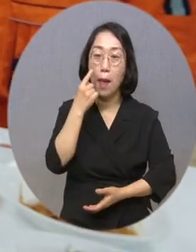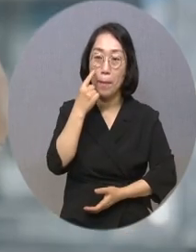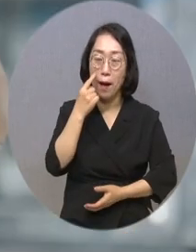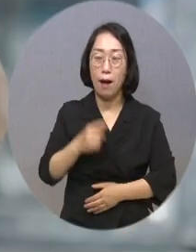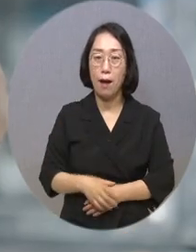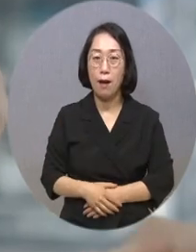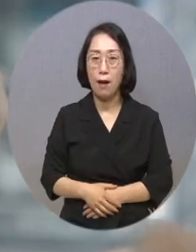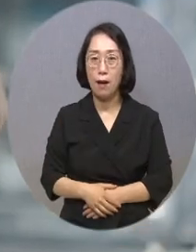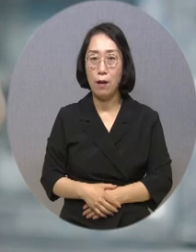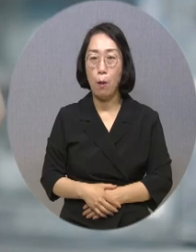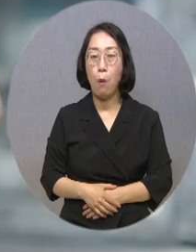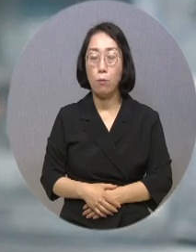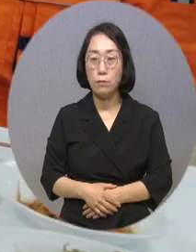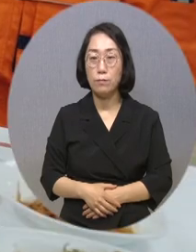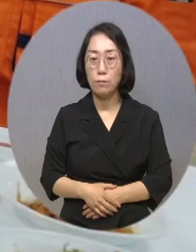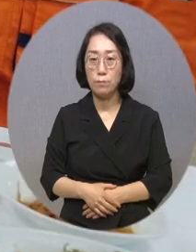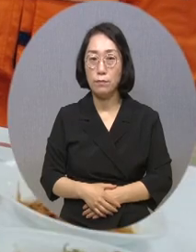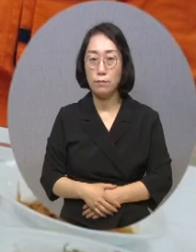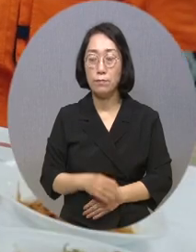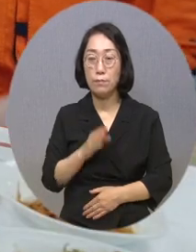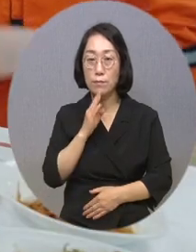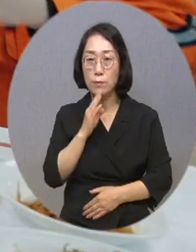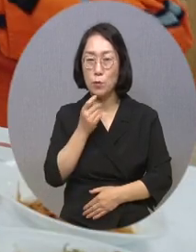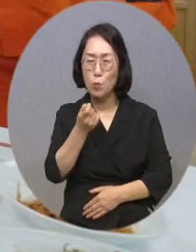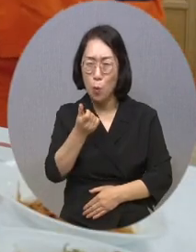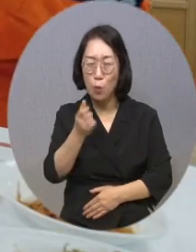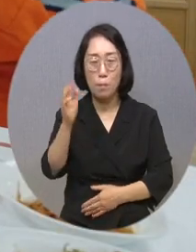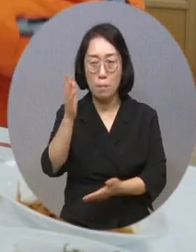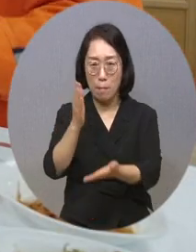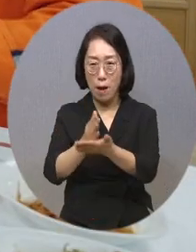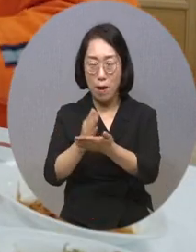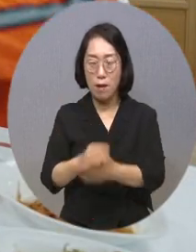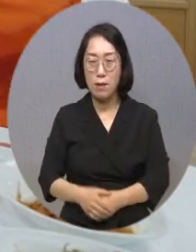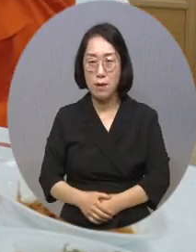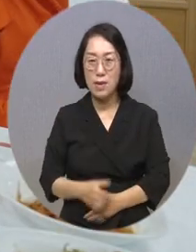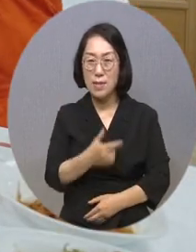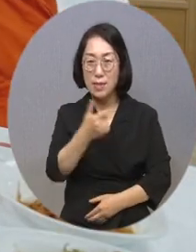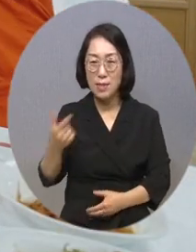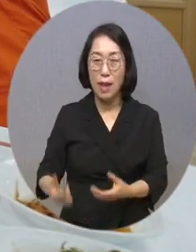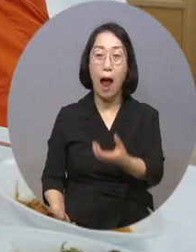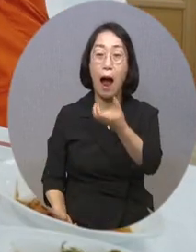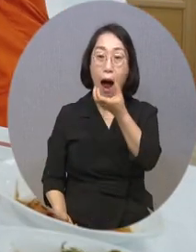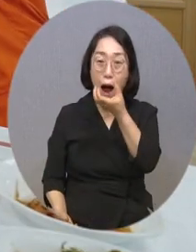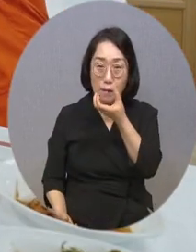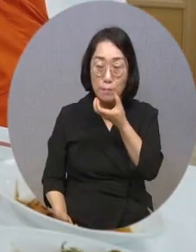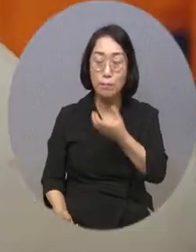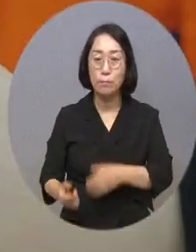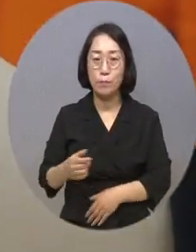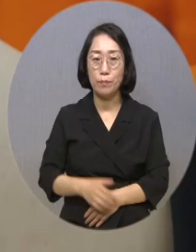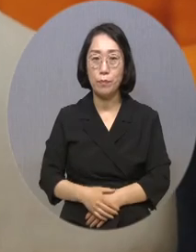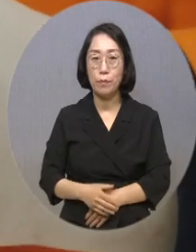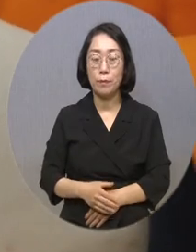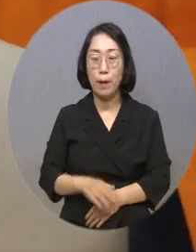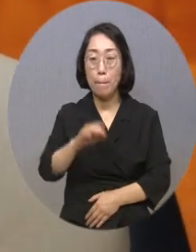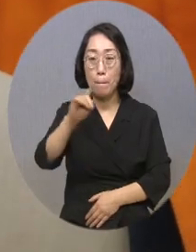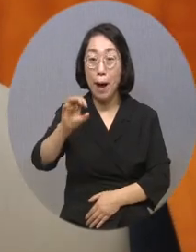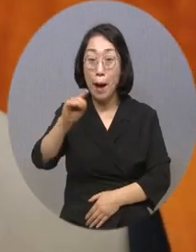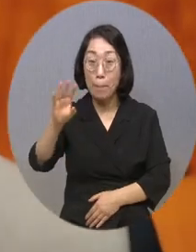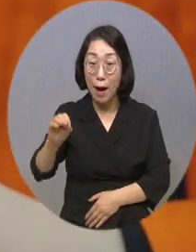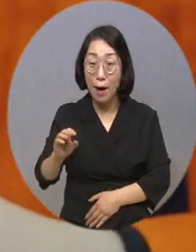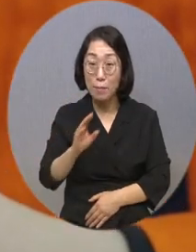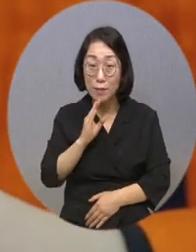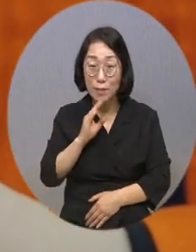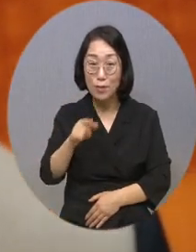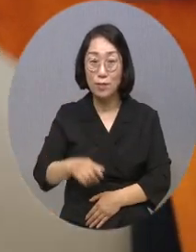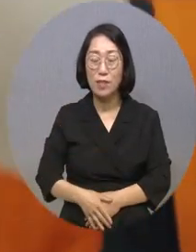잡사부수. 야, 맛있다. 아니, 조금만 보면 안 돼. 낙지는 원래 한 번에 팡팡팡 퍼서 먹어야 되는 거야. 그럼 낙지 팡팡이 아니에요? 욕심 많아가지고. 아니야, 진짜